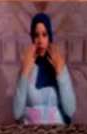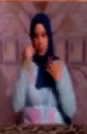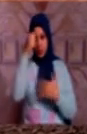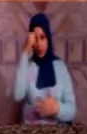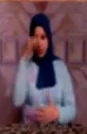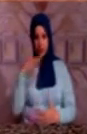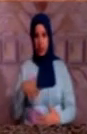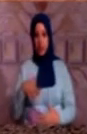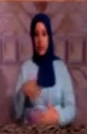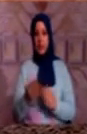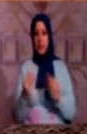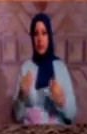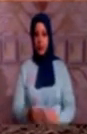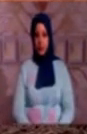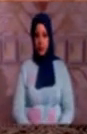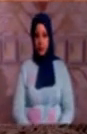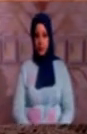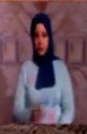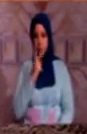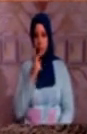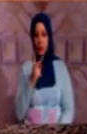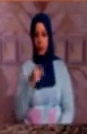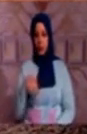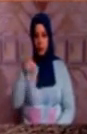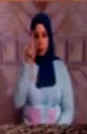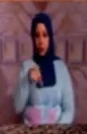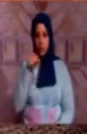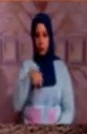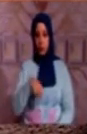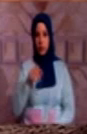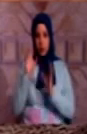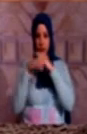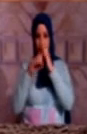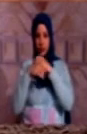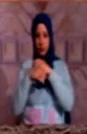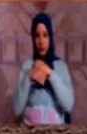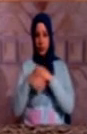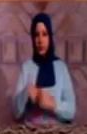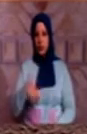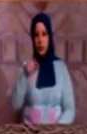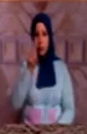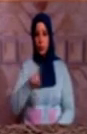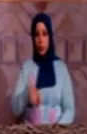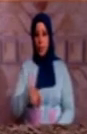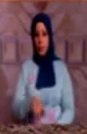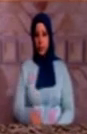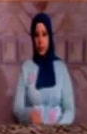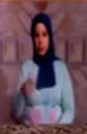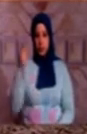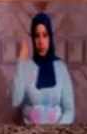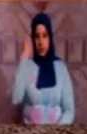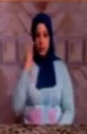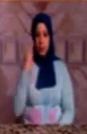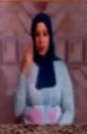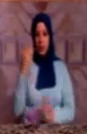بكثير جدا بتتوقع انه يشهد اليوم هيئه الارصاد يشهد اليوم السبت انخفاض طفيف في درجات